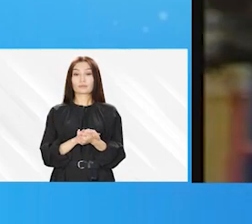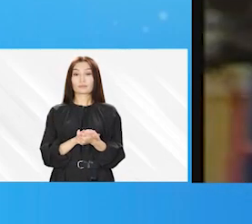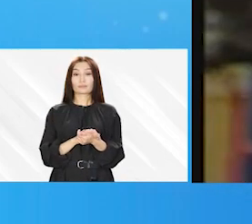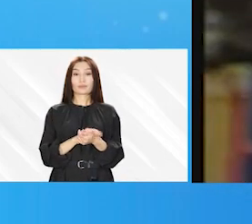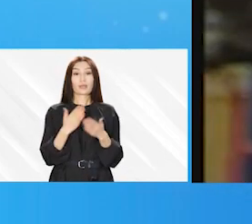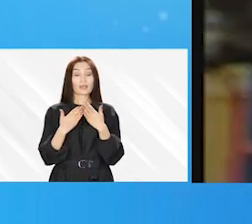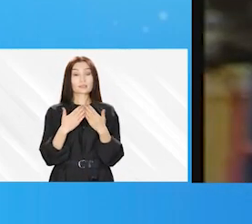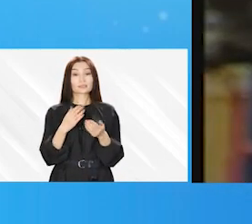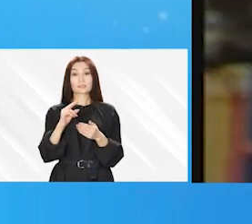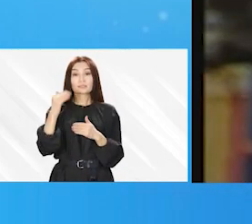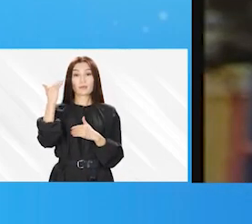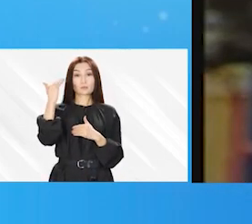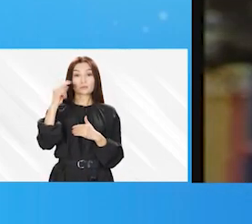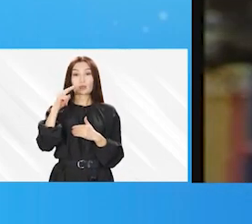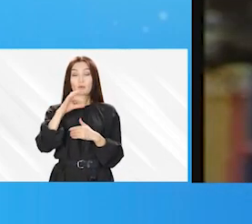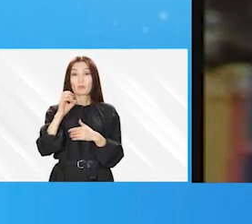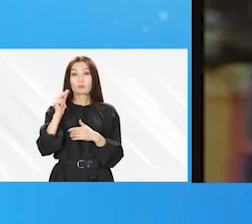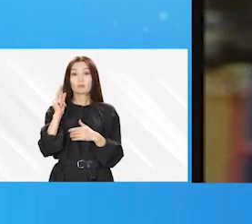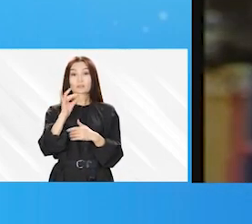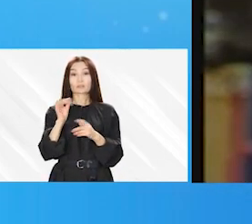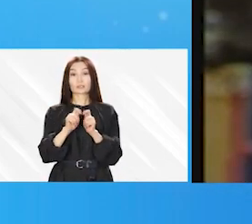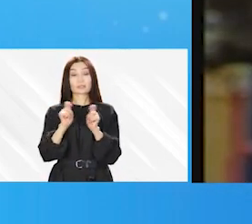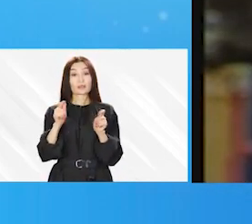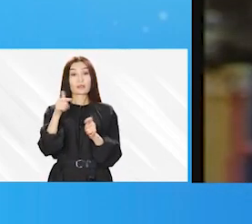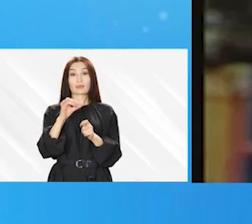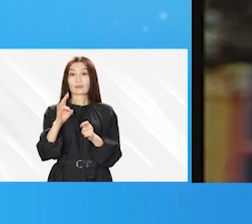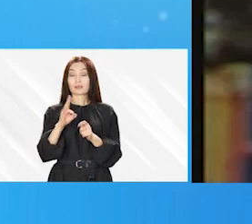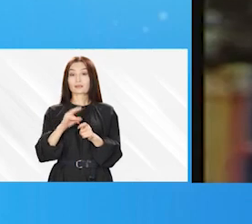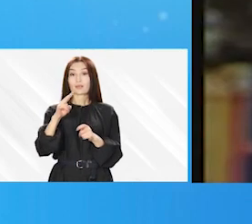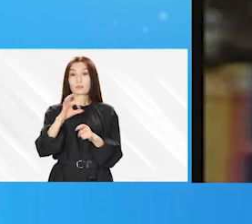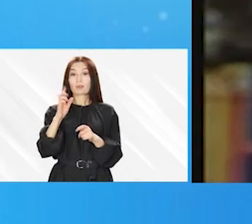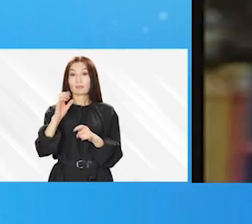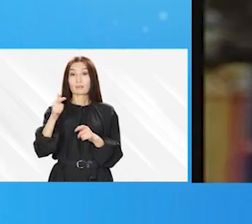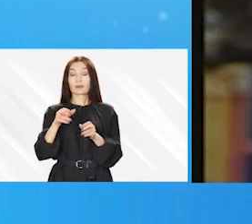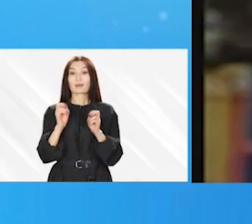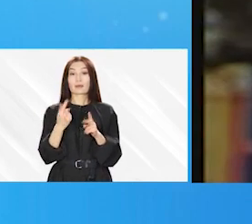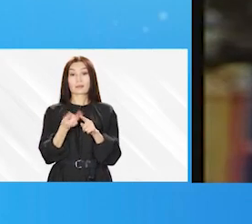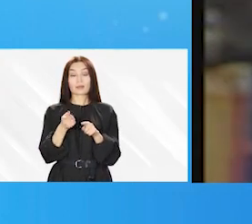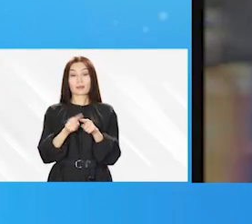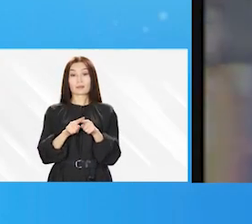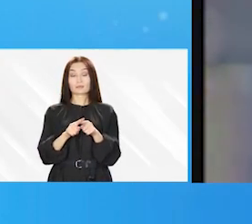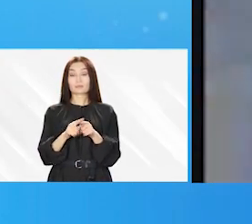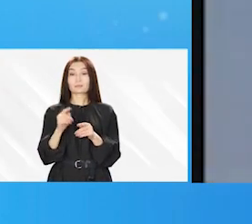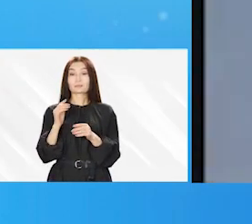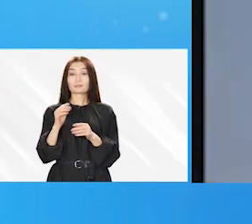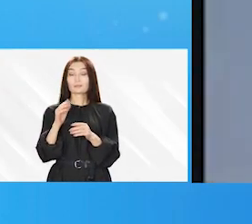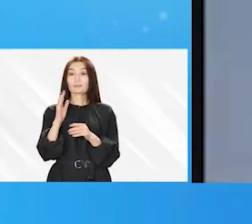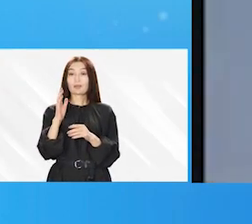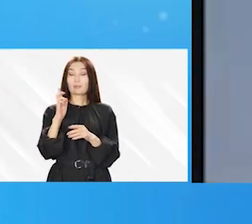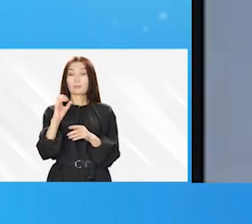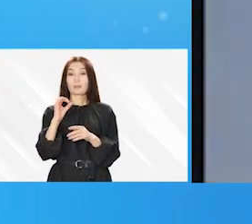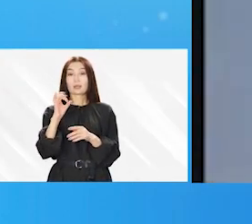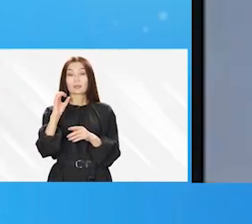если из верхушечной почки развивается генеративный побег как на этой ветке березы или